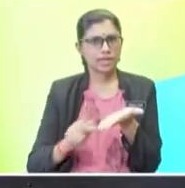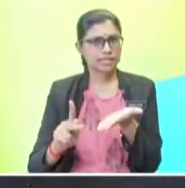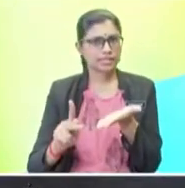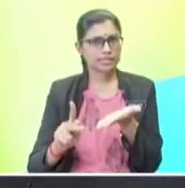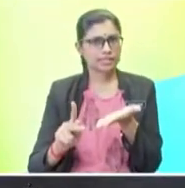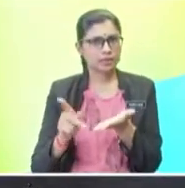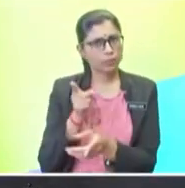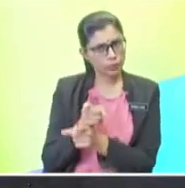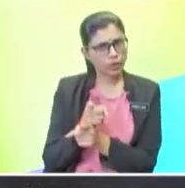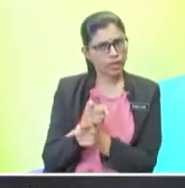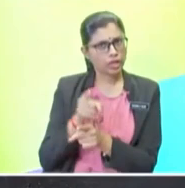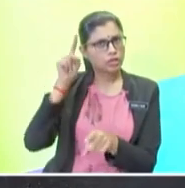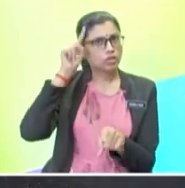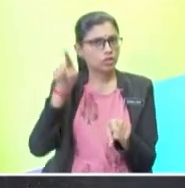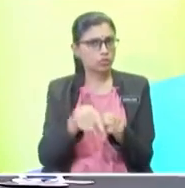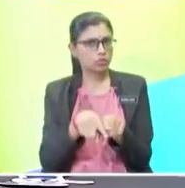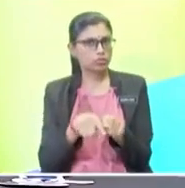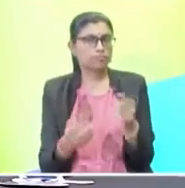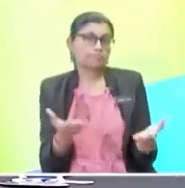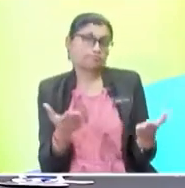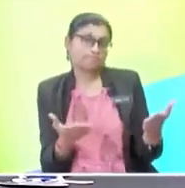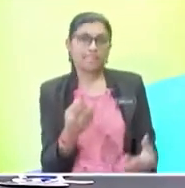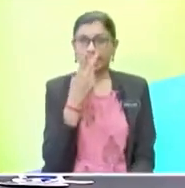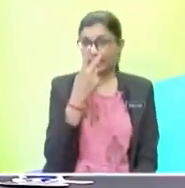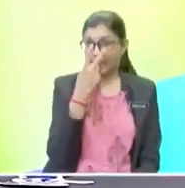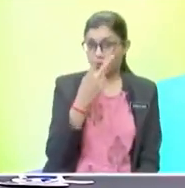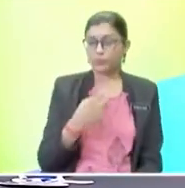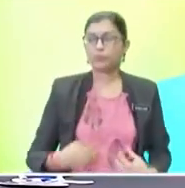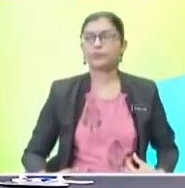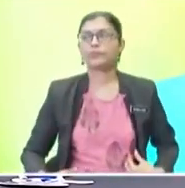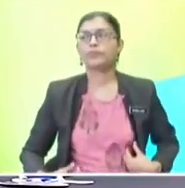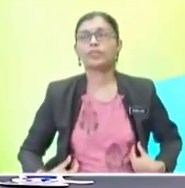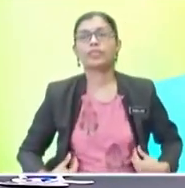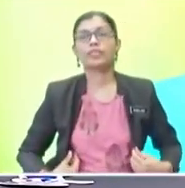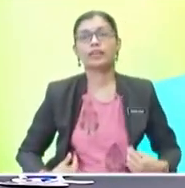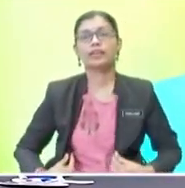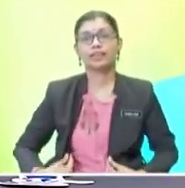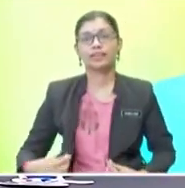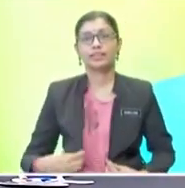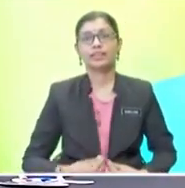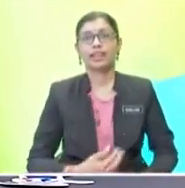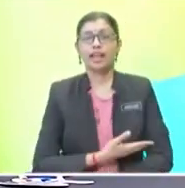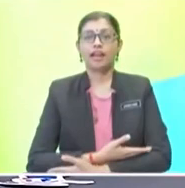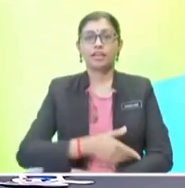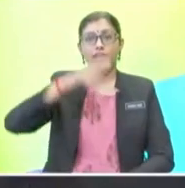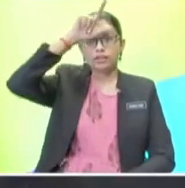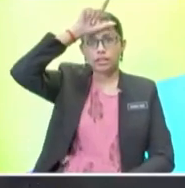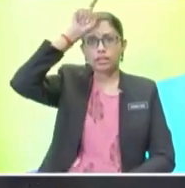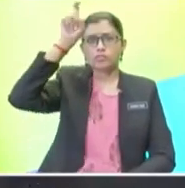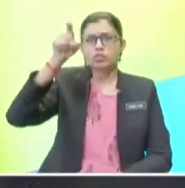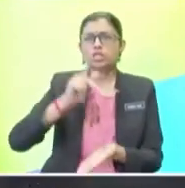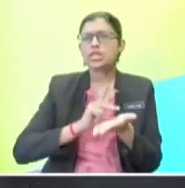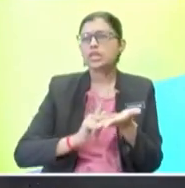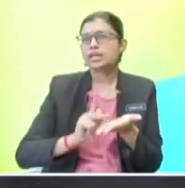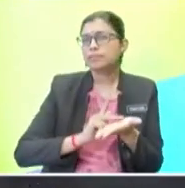cikgu. Saya setuju. Betul. Okey, kita lihat sama-sama. Anak lelaki ni nombor satu. Dia mesti kemas. Kita tengok daripada kecil lagi. Mak ayah